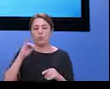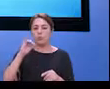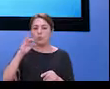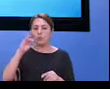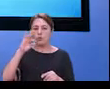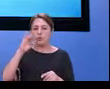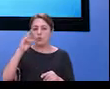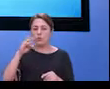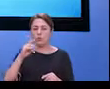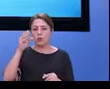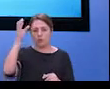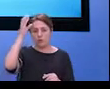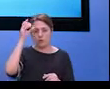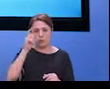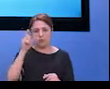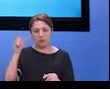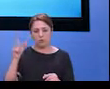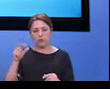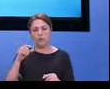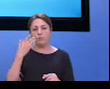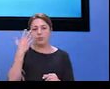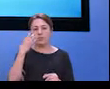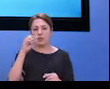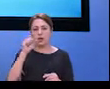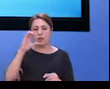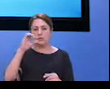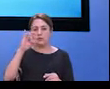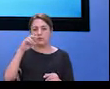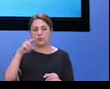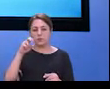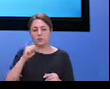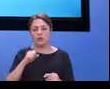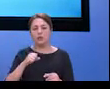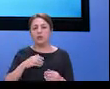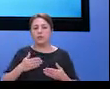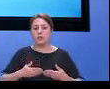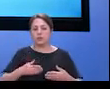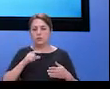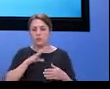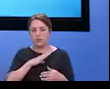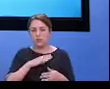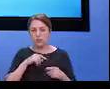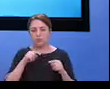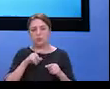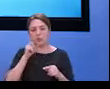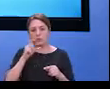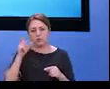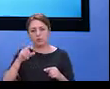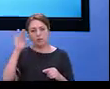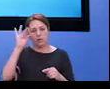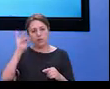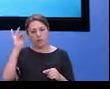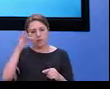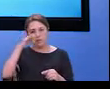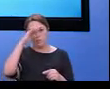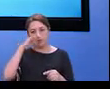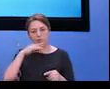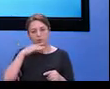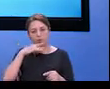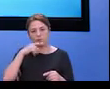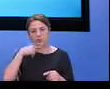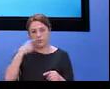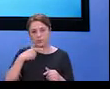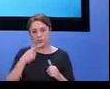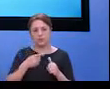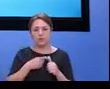аввалги 5-асрда яшаган. Бу инсон тарихда тарих отаси деган номга,